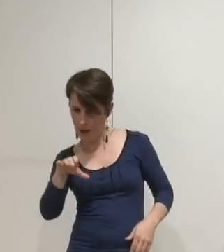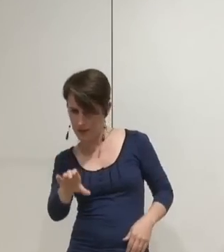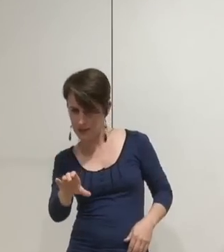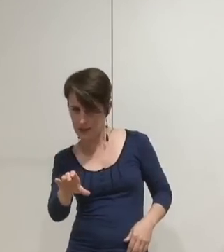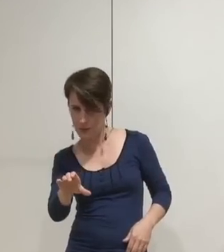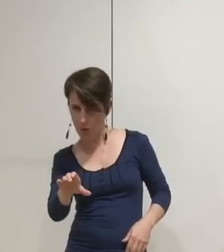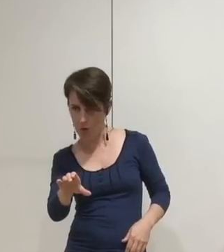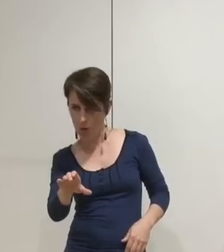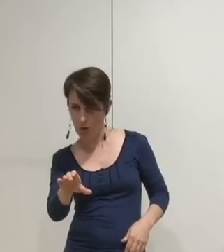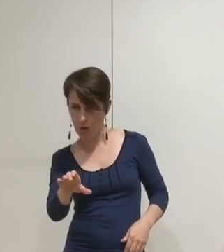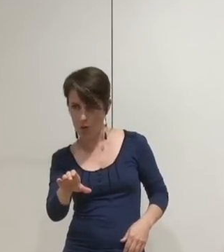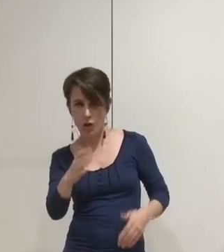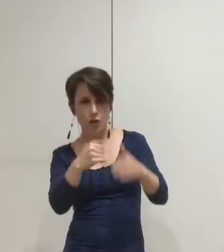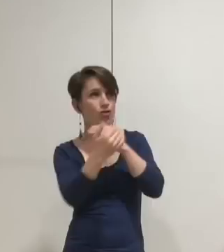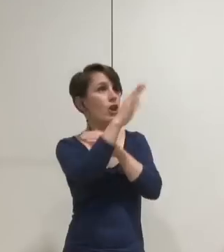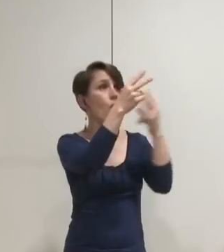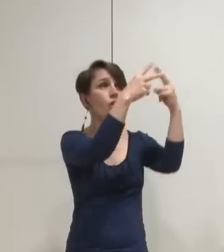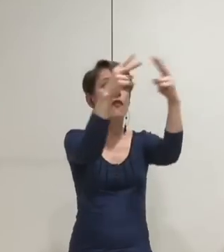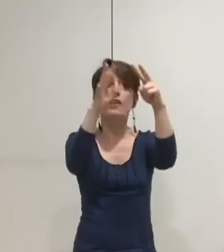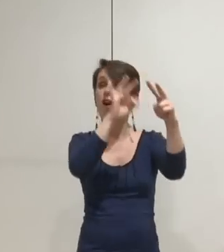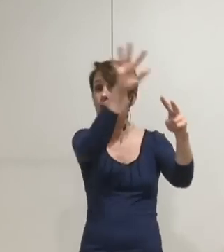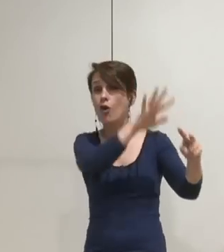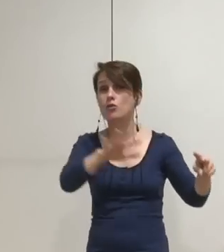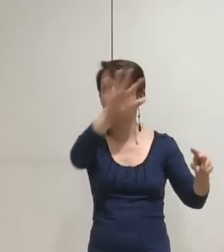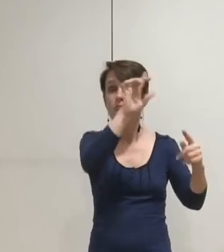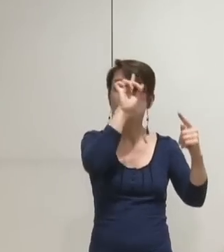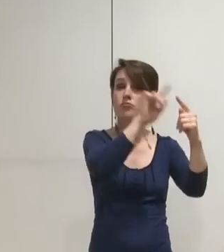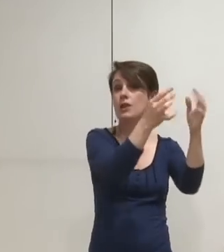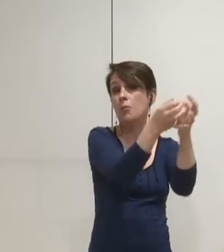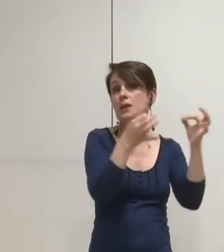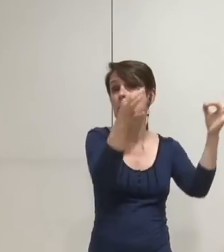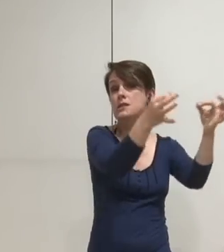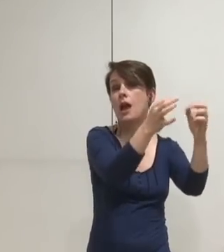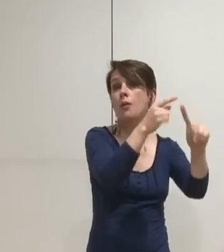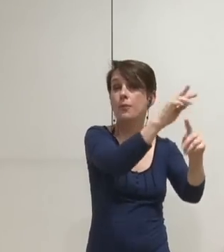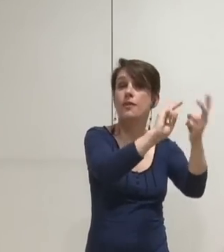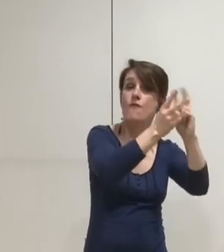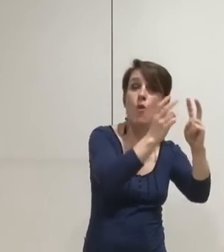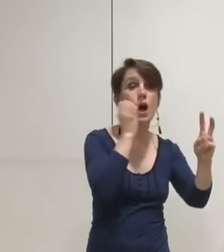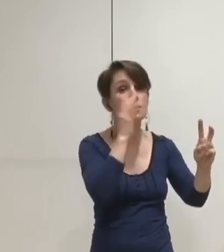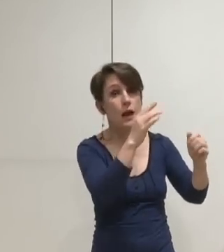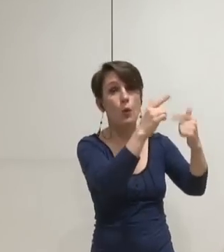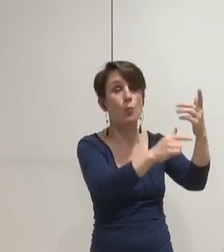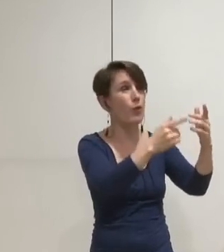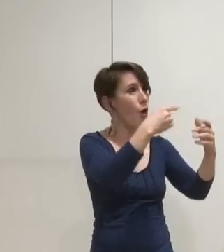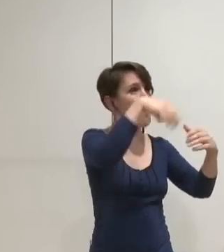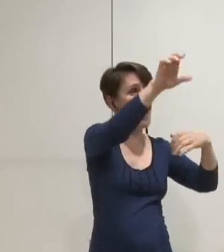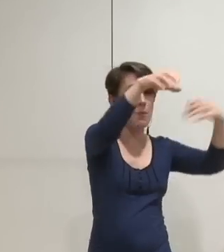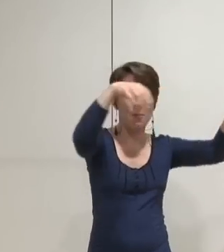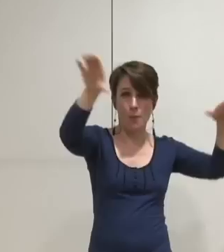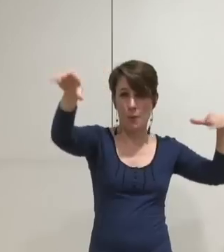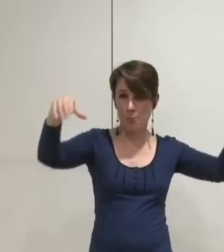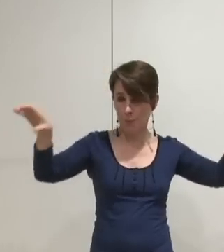autres collectivité en France pour leur équipement de foire de congrès et de salon